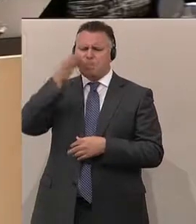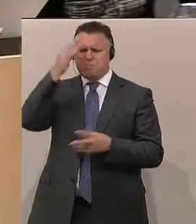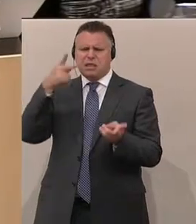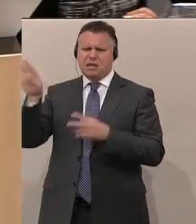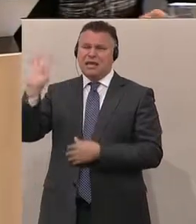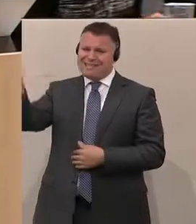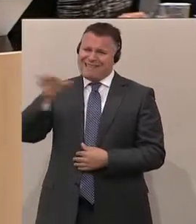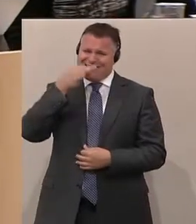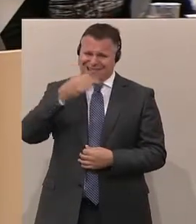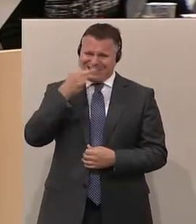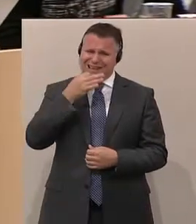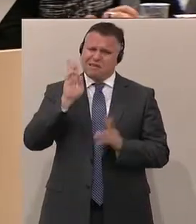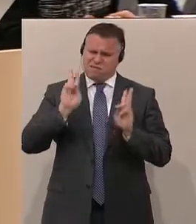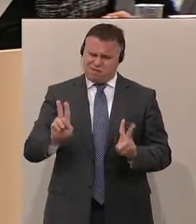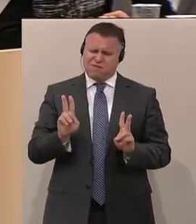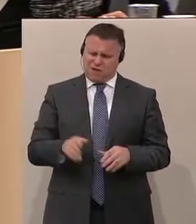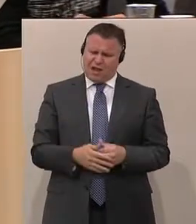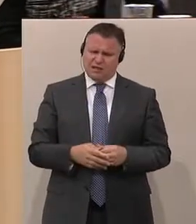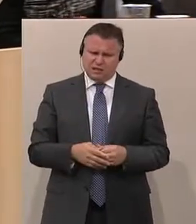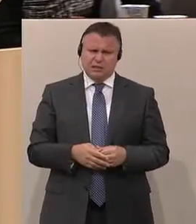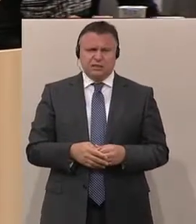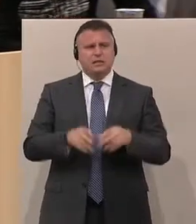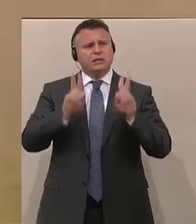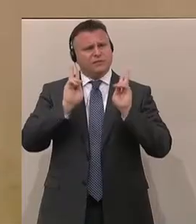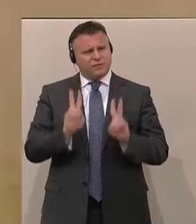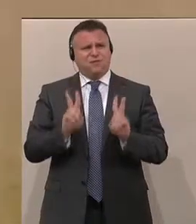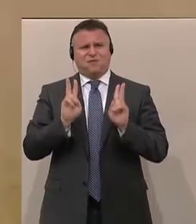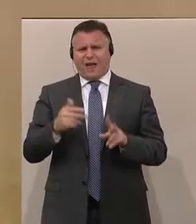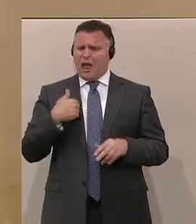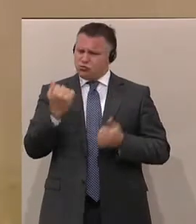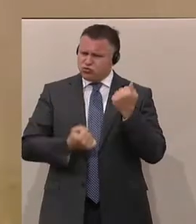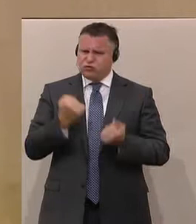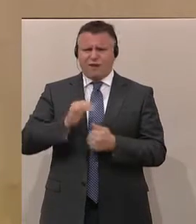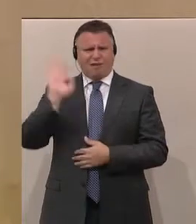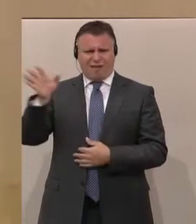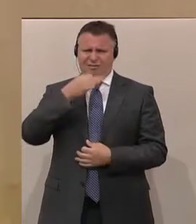Ihre Rede heute war wirklich, ich tue mir wirklich, wirklich schwer damit,